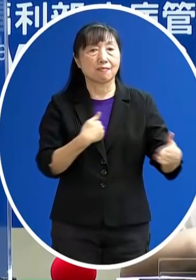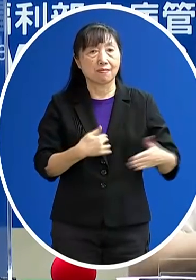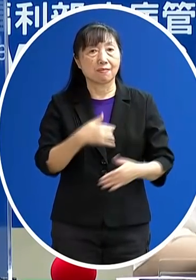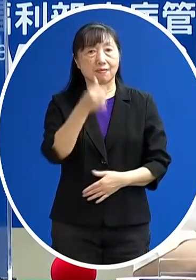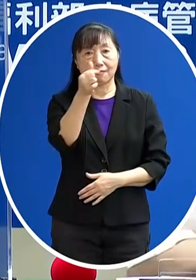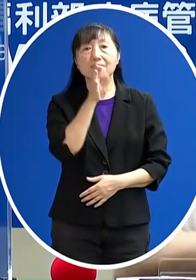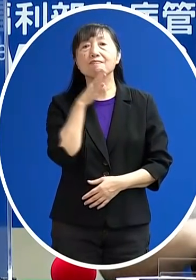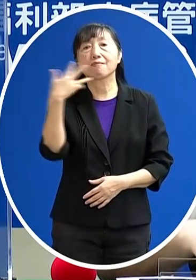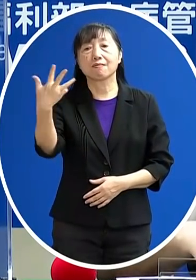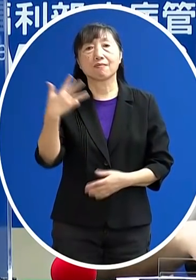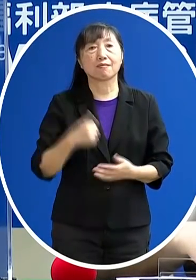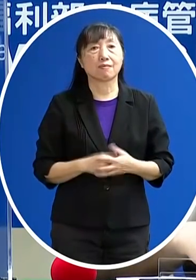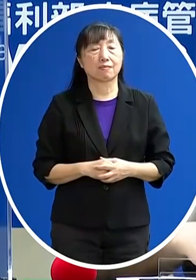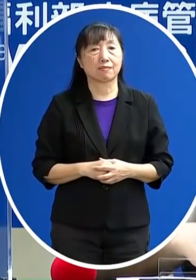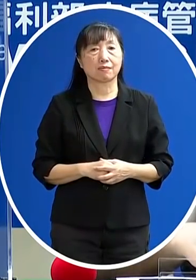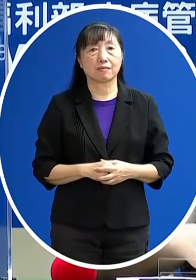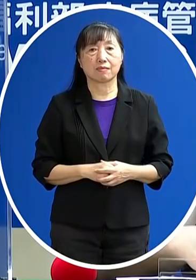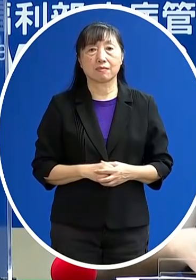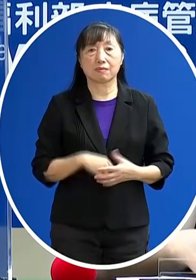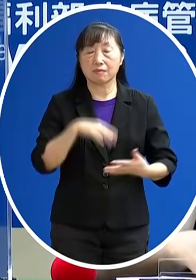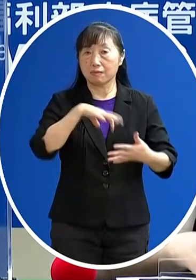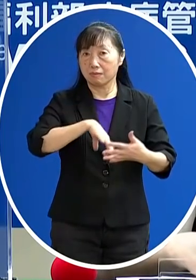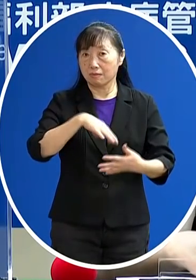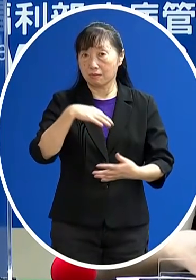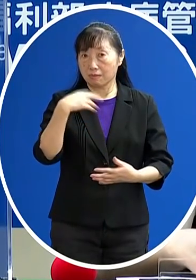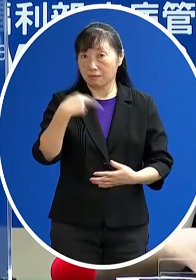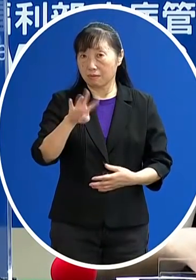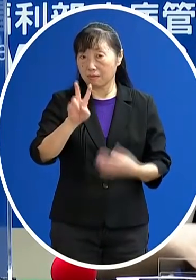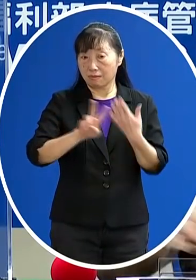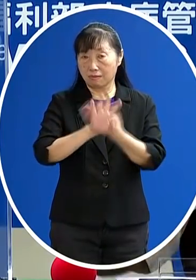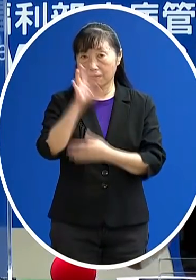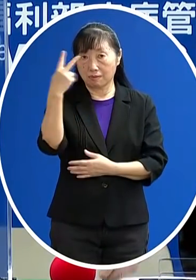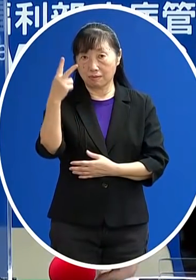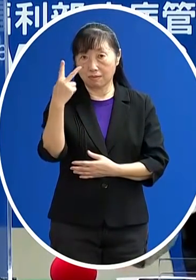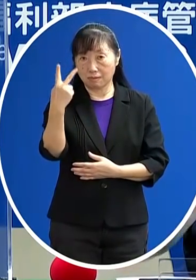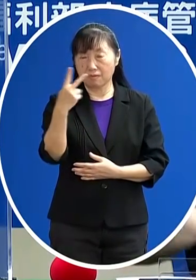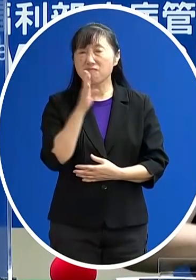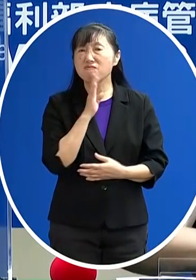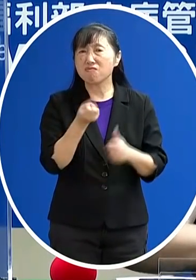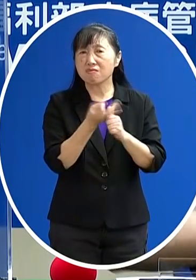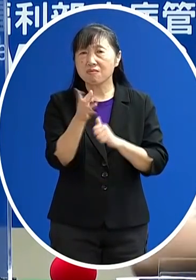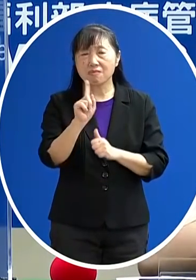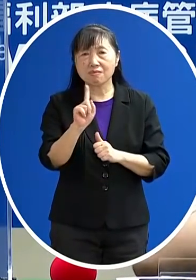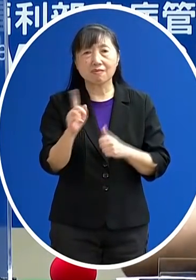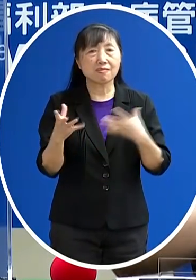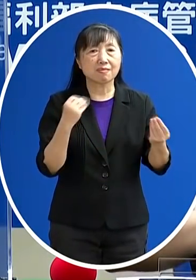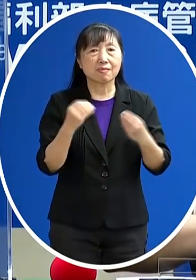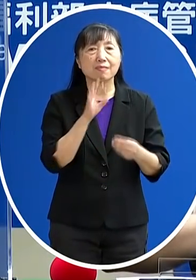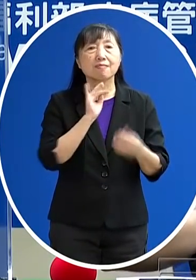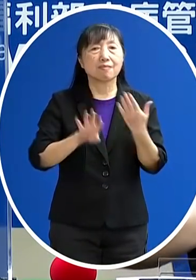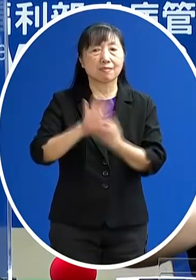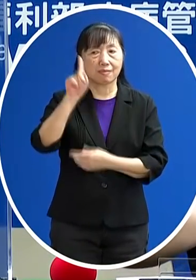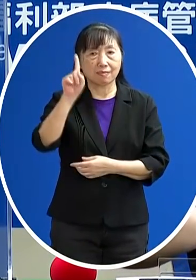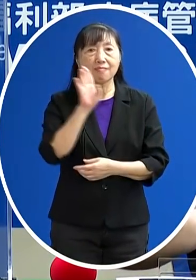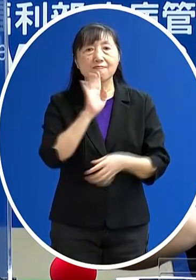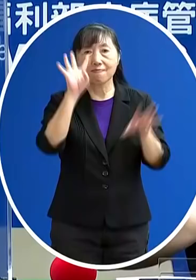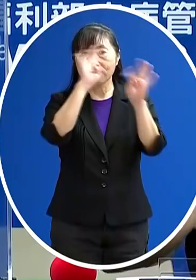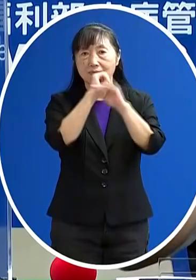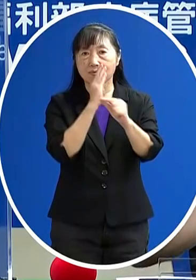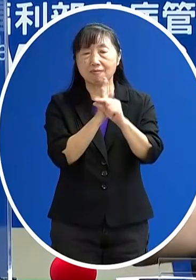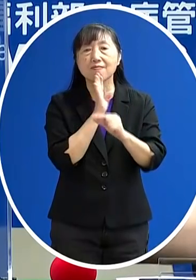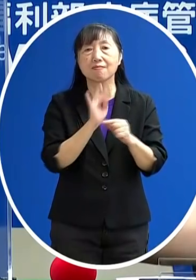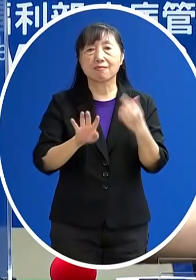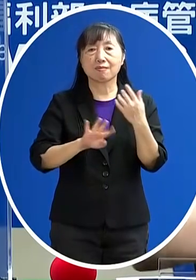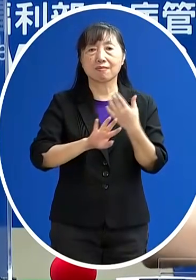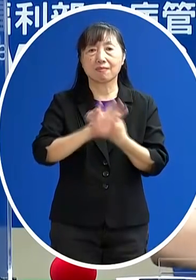8例，那这里面大概还有我们是有2例的关联不明哈，那1例疫调中，那有4例